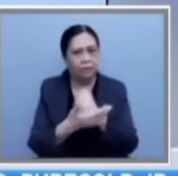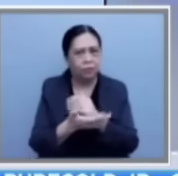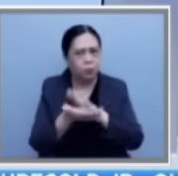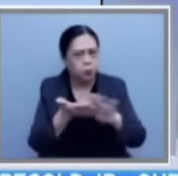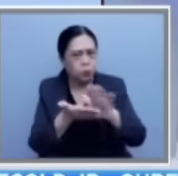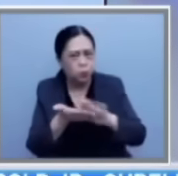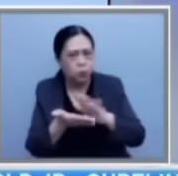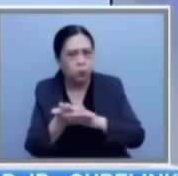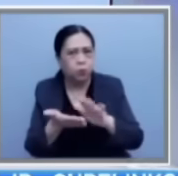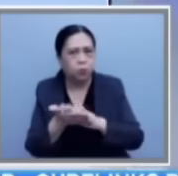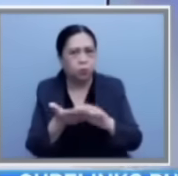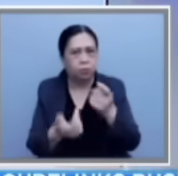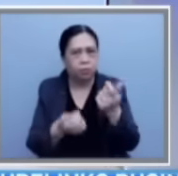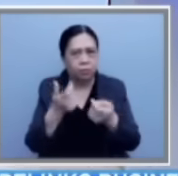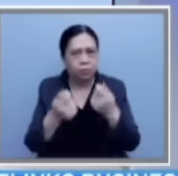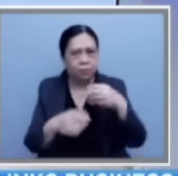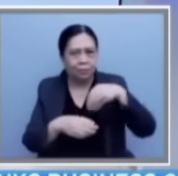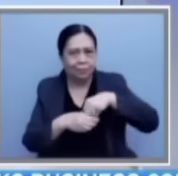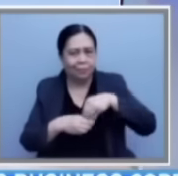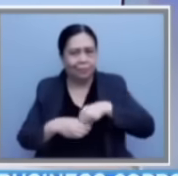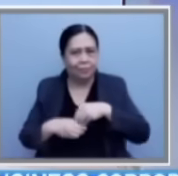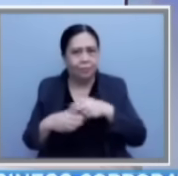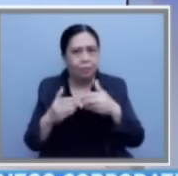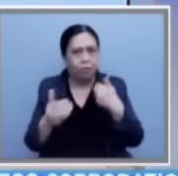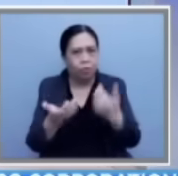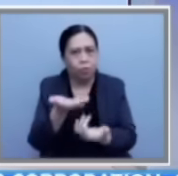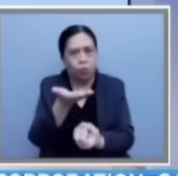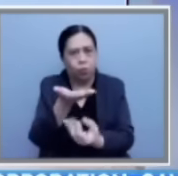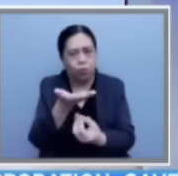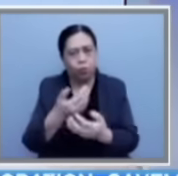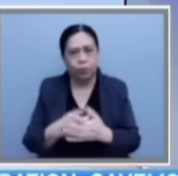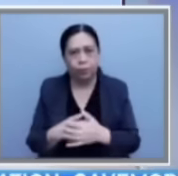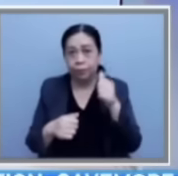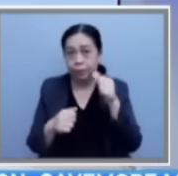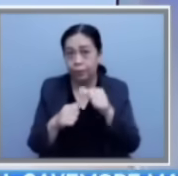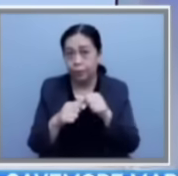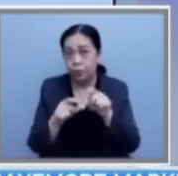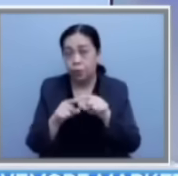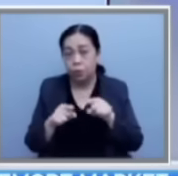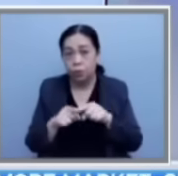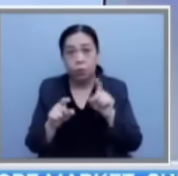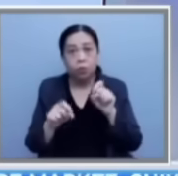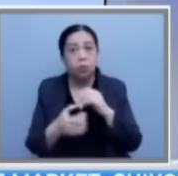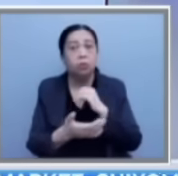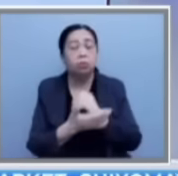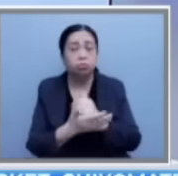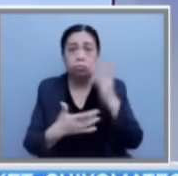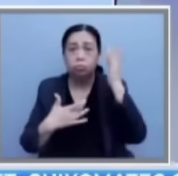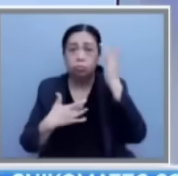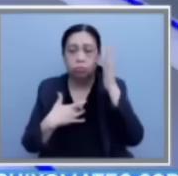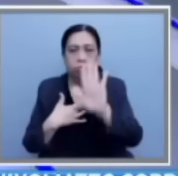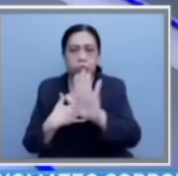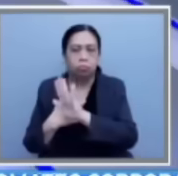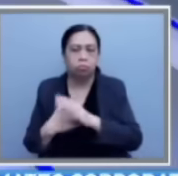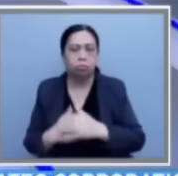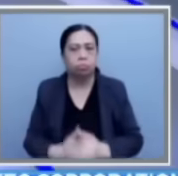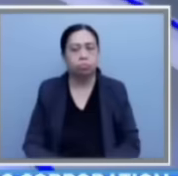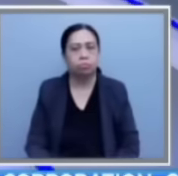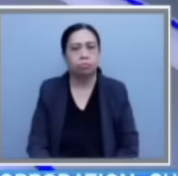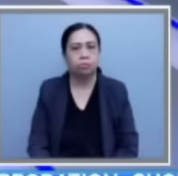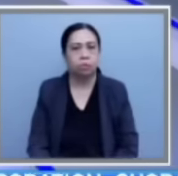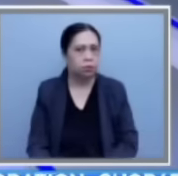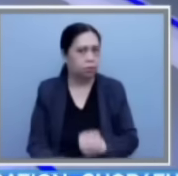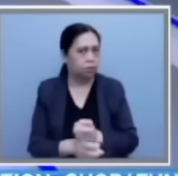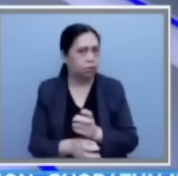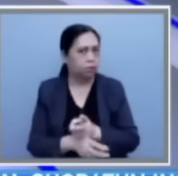pa ng mga lamang loob bago lutuin tandaan din po natin yan para iwasak sa ating katawan mahirap na '